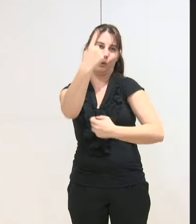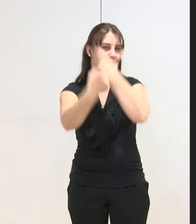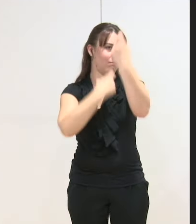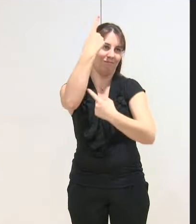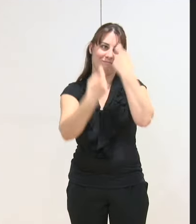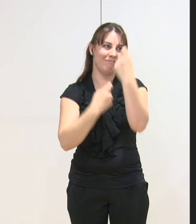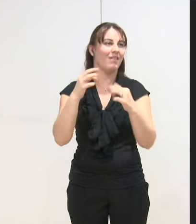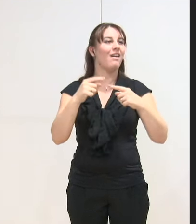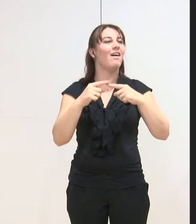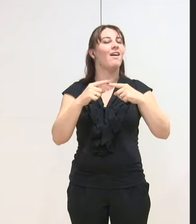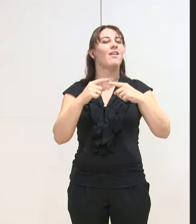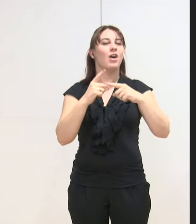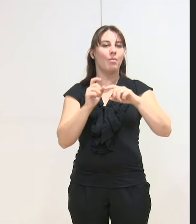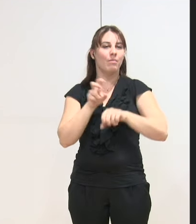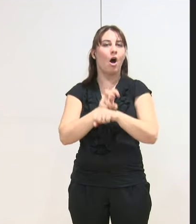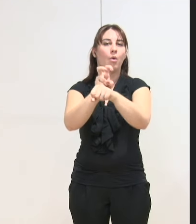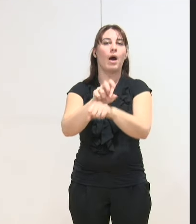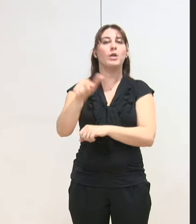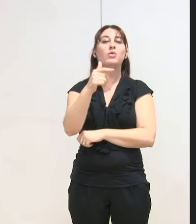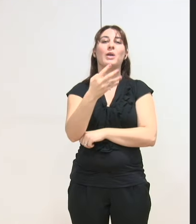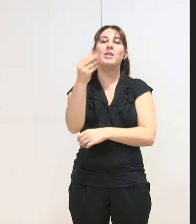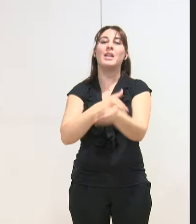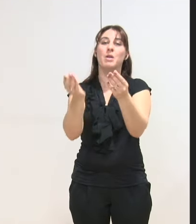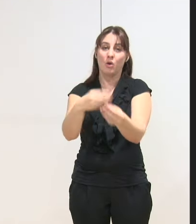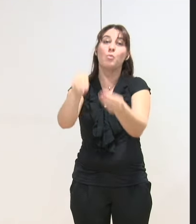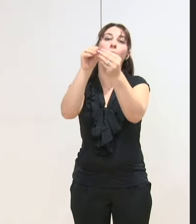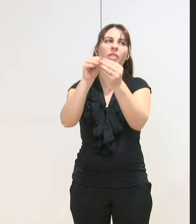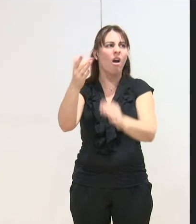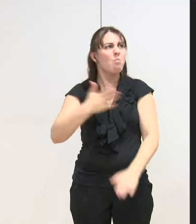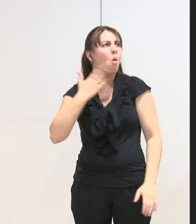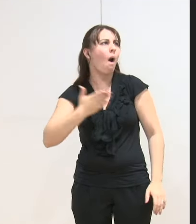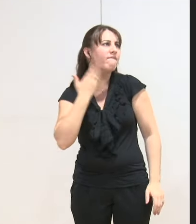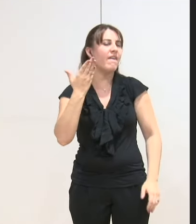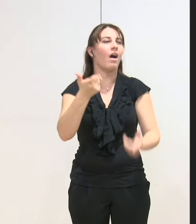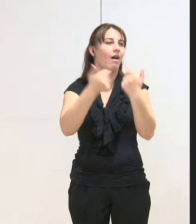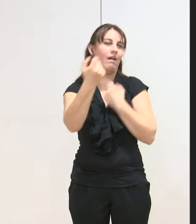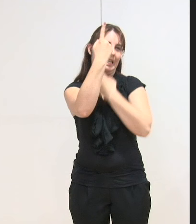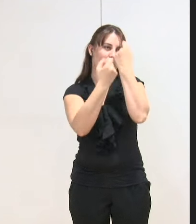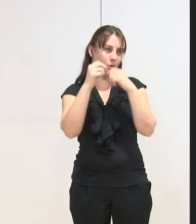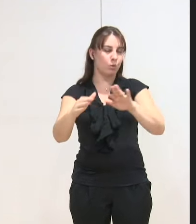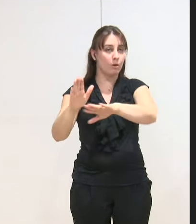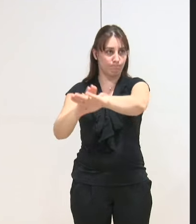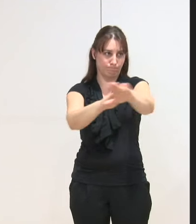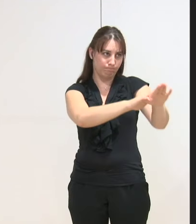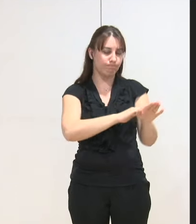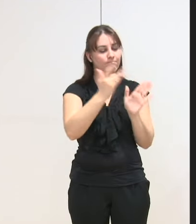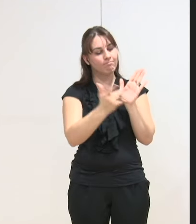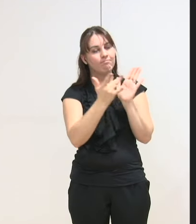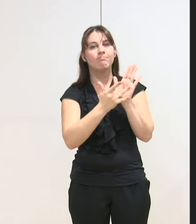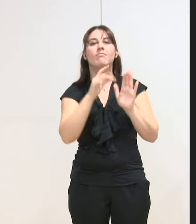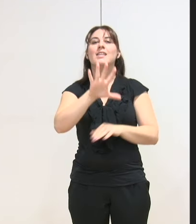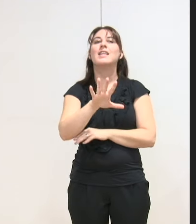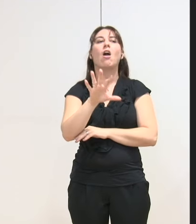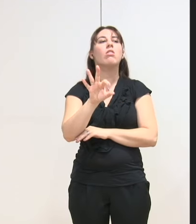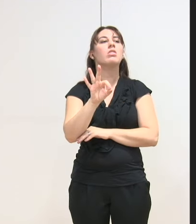l'emprunt supplémentaire de 12,4 millions d'euros et son utilisation je vous invite à consulter page 50 toujours dans